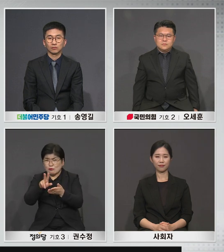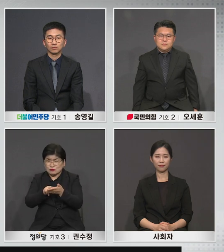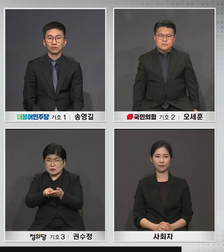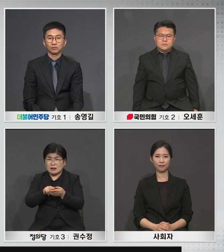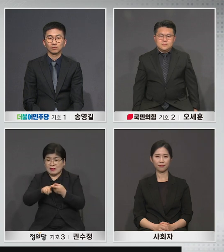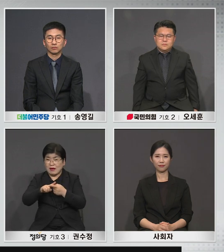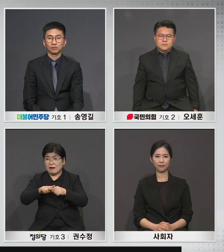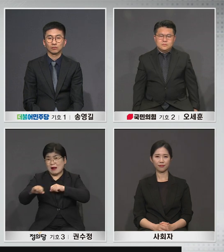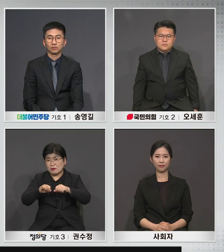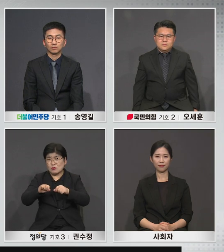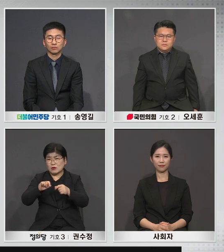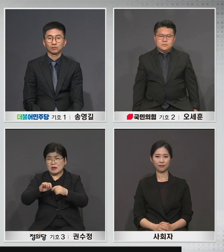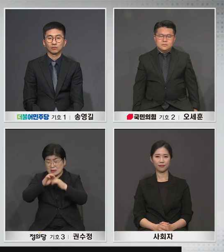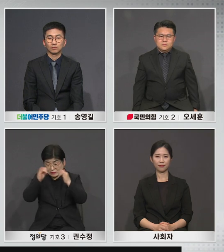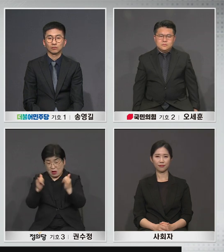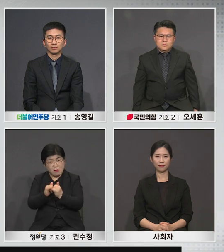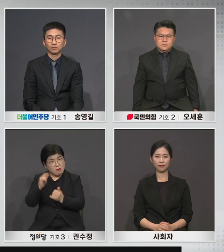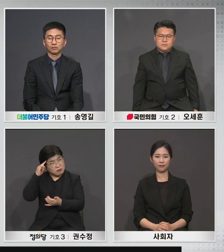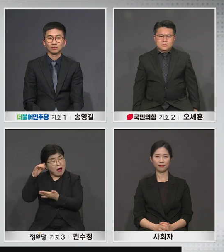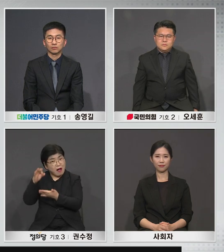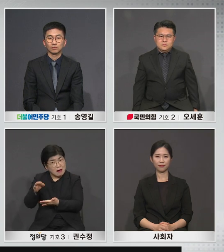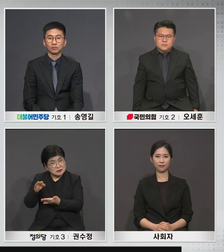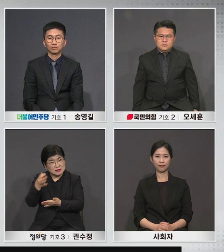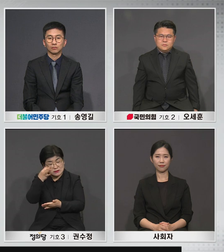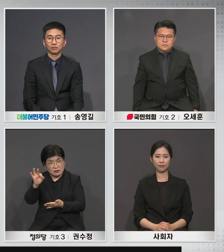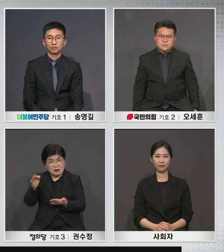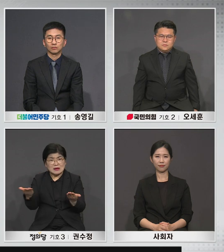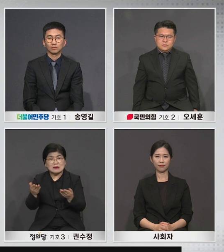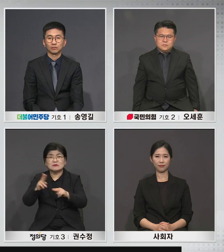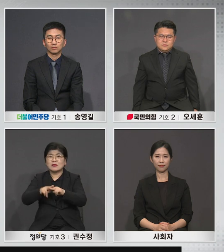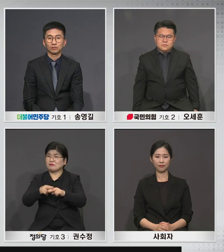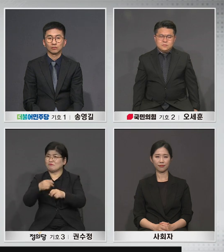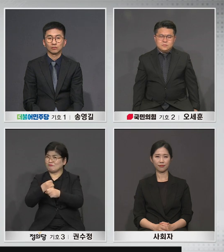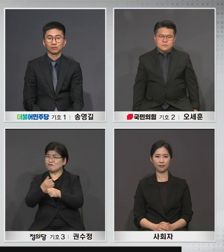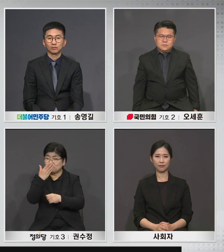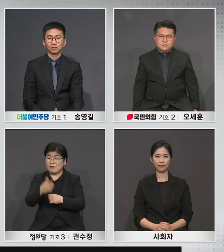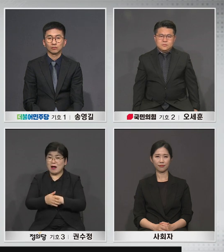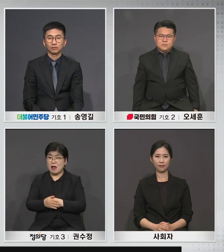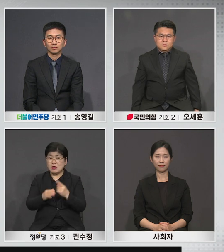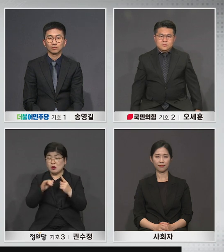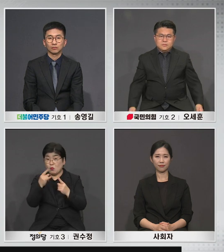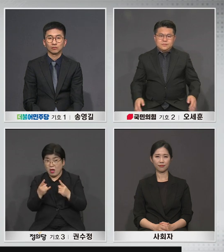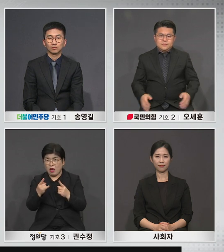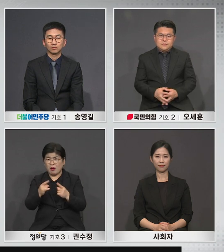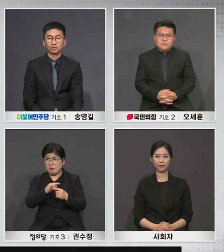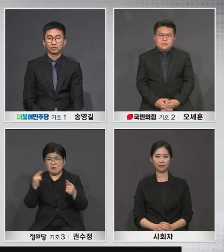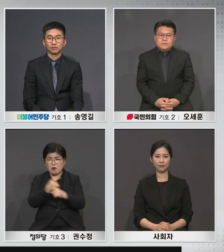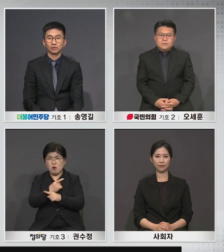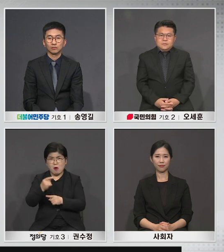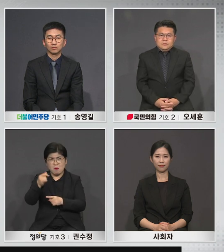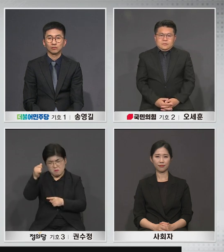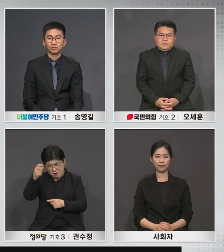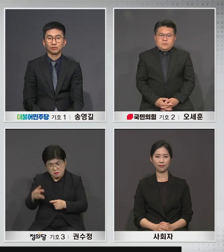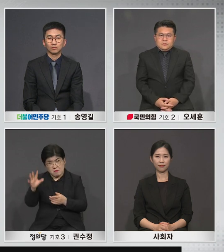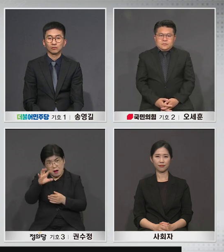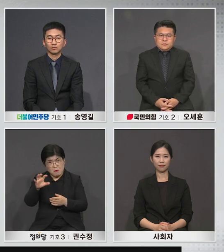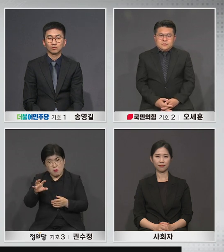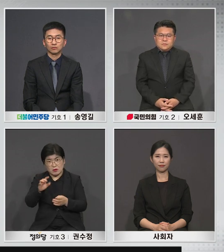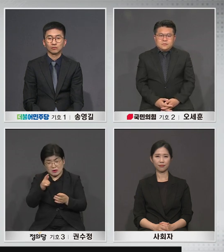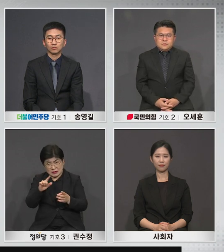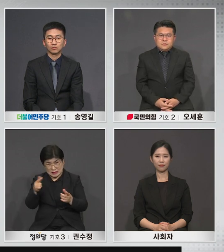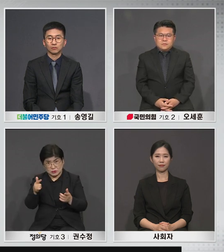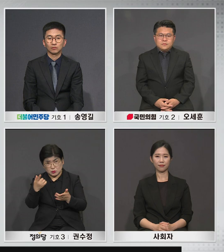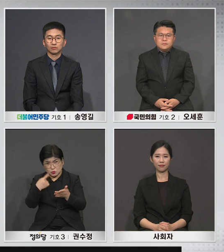사회적 가치를 인정하고 그 일자리를 만들 수 있습니다. 일회용품을 다회용구로 대체하고 다회용기 수거하는 일을 서울시가 고용한